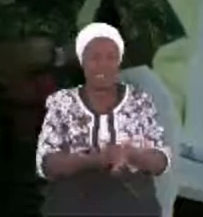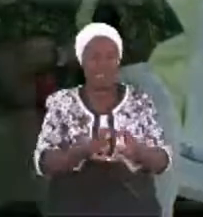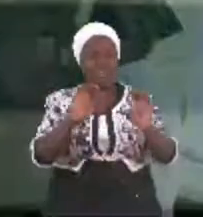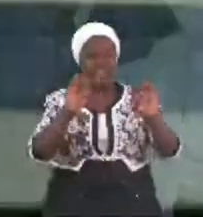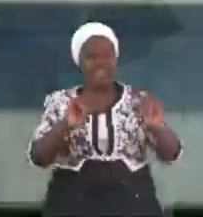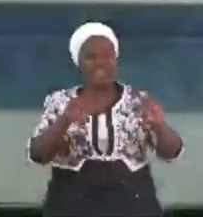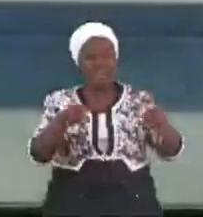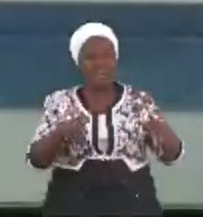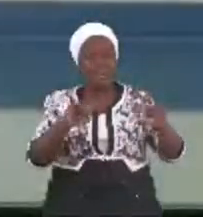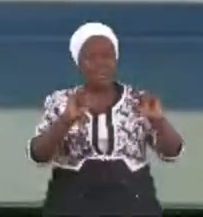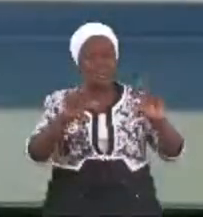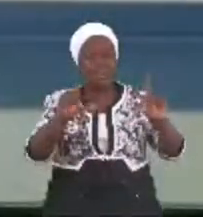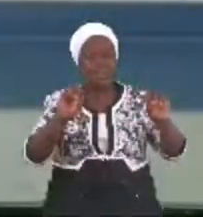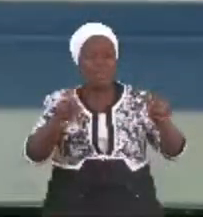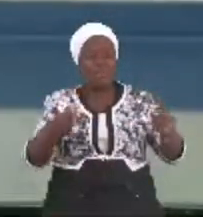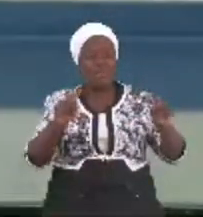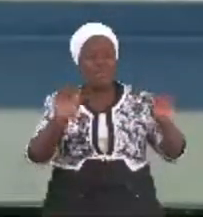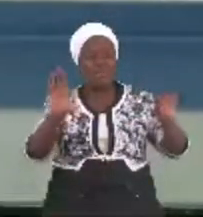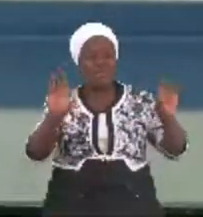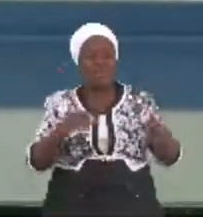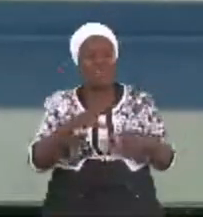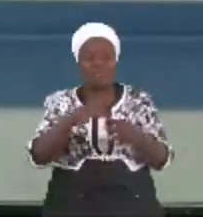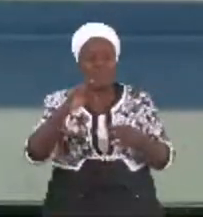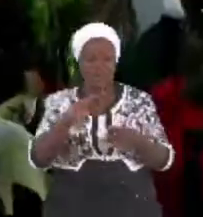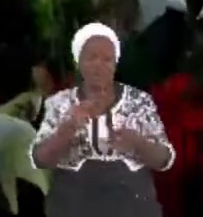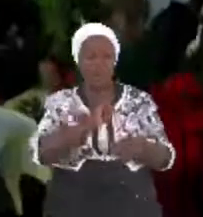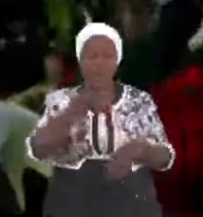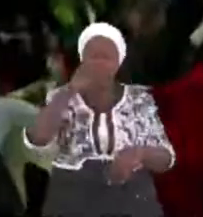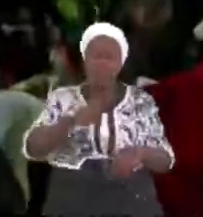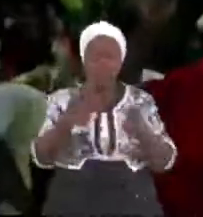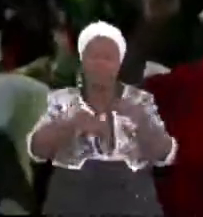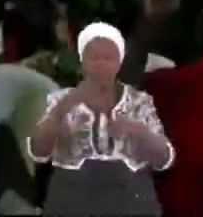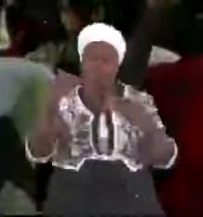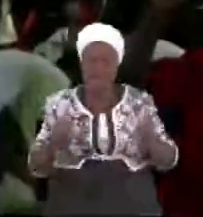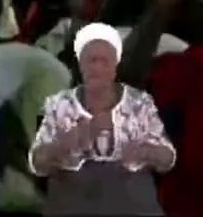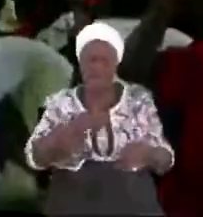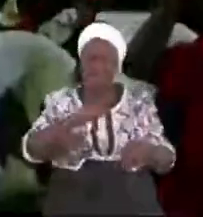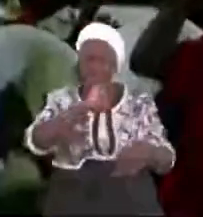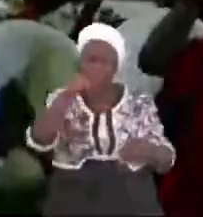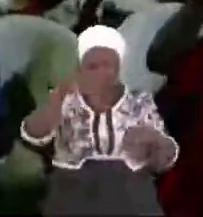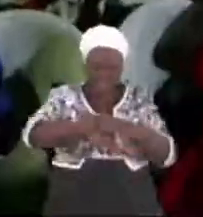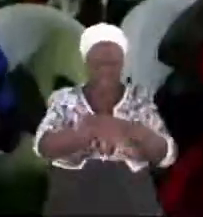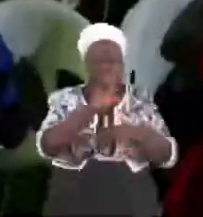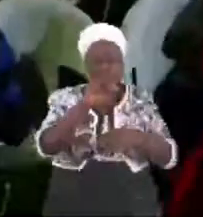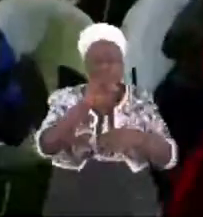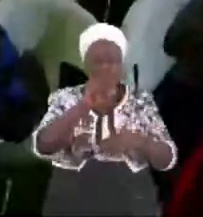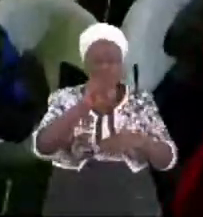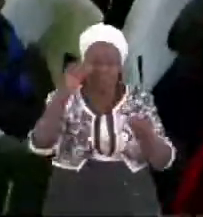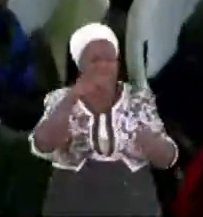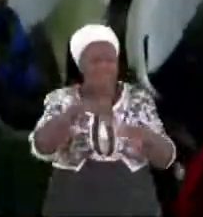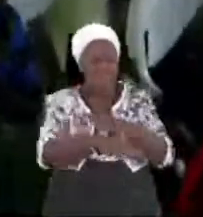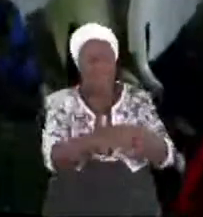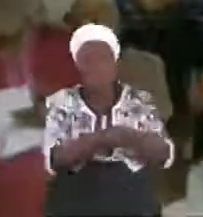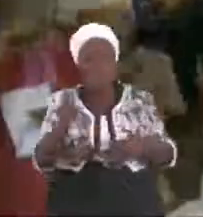Cet esprit d'épilepsie, je te commande, sors maintenant et ne reviens plus dans leur vie